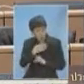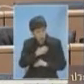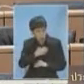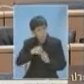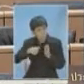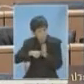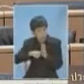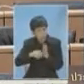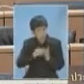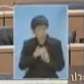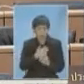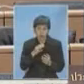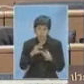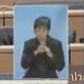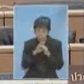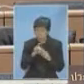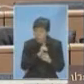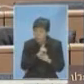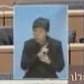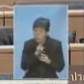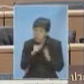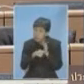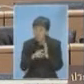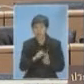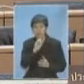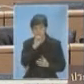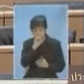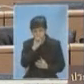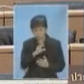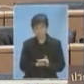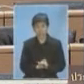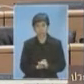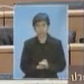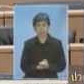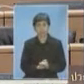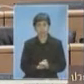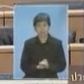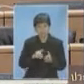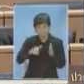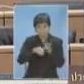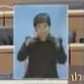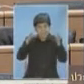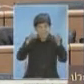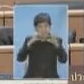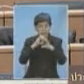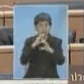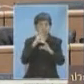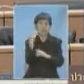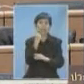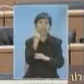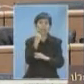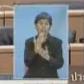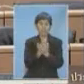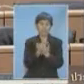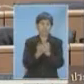างฝ่ายที่เกี่ยวข้องท่านยืนยันในที่ใบเสร็จของบริษัททัวร์ที่ให้มา